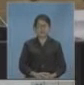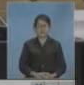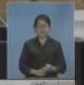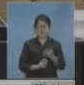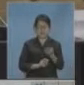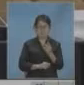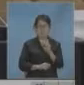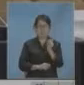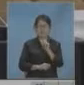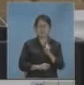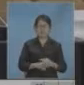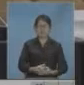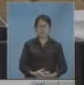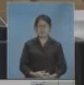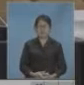ท่านบุญยอดมีอะไรฮะ